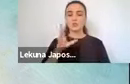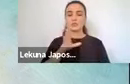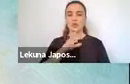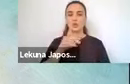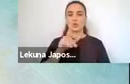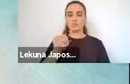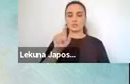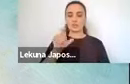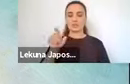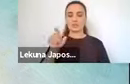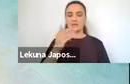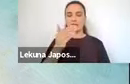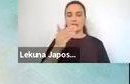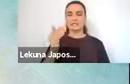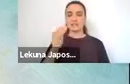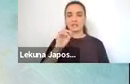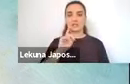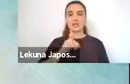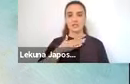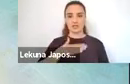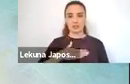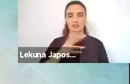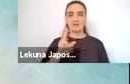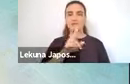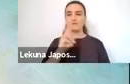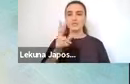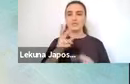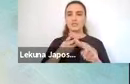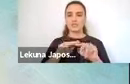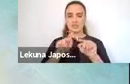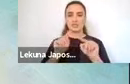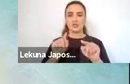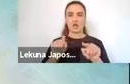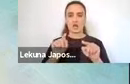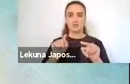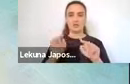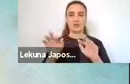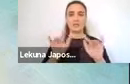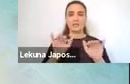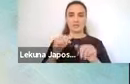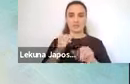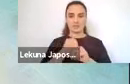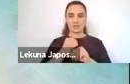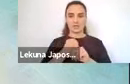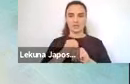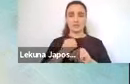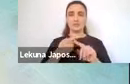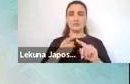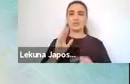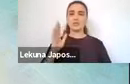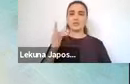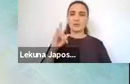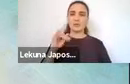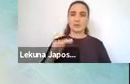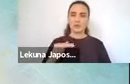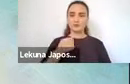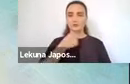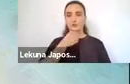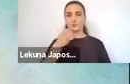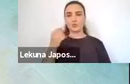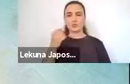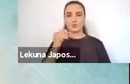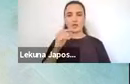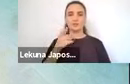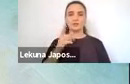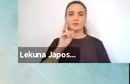იმ ადამიანისთვის სასიამოვნო, ვისაც ეს, ვინც ამ აქტივობას ახორციელებს. იქნება ეს ბავშვი მოზარდი, მოზრდილი, არა